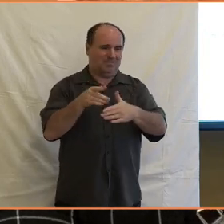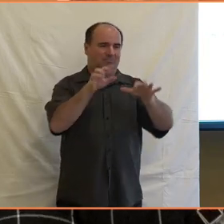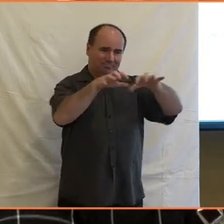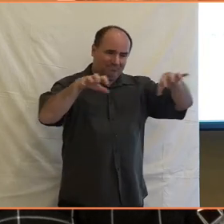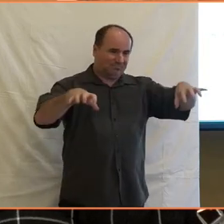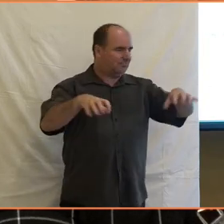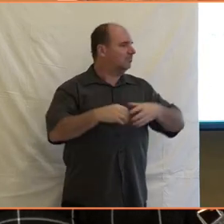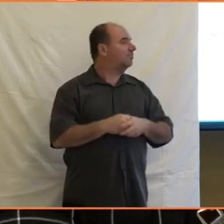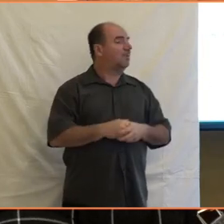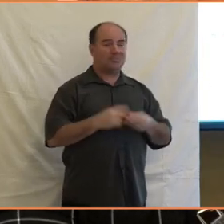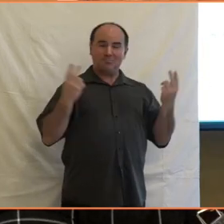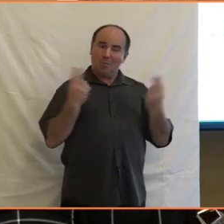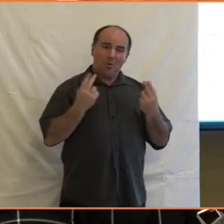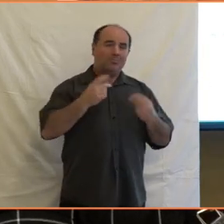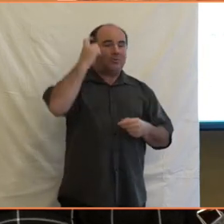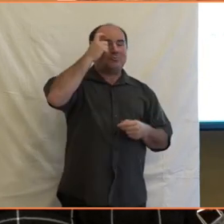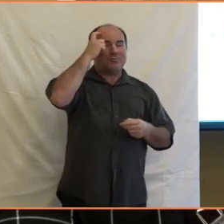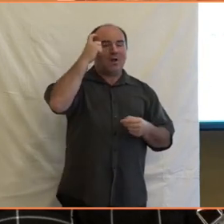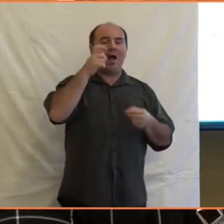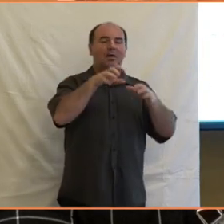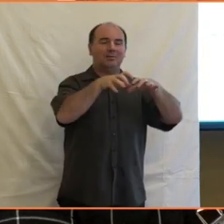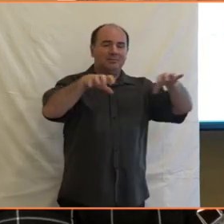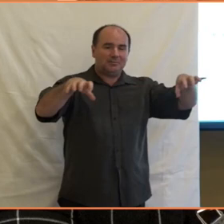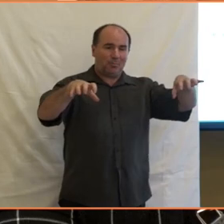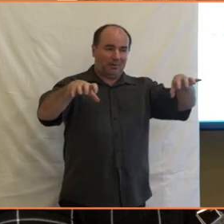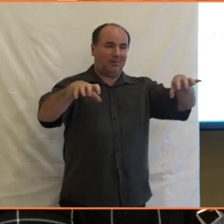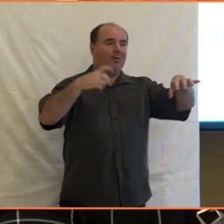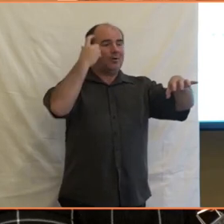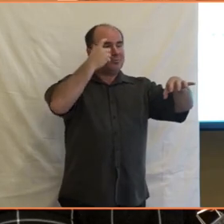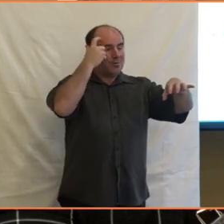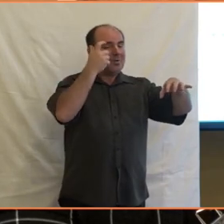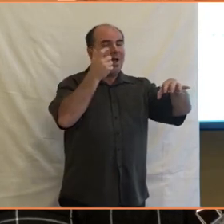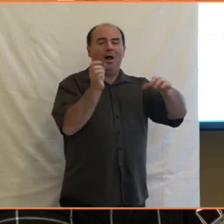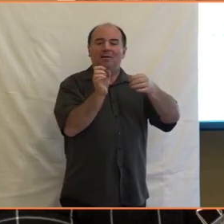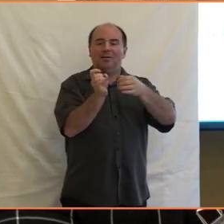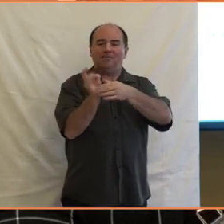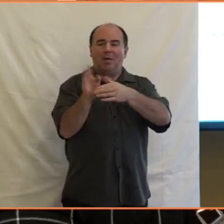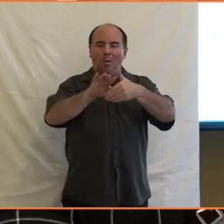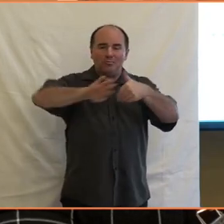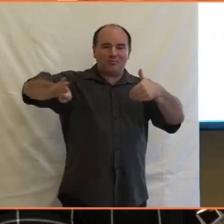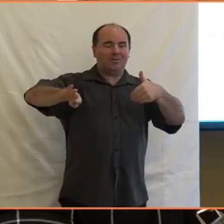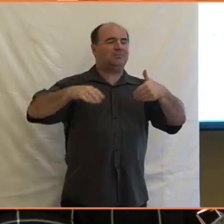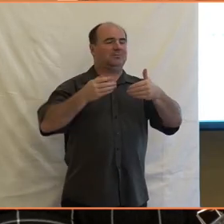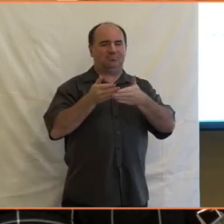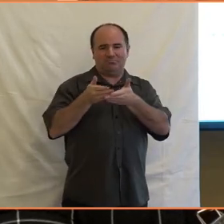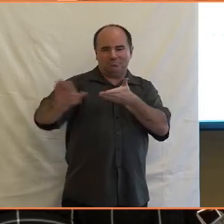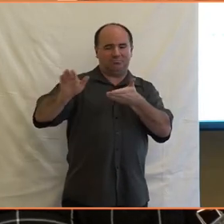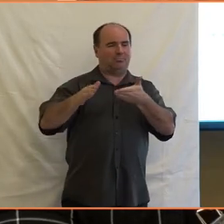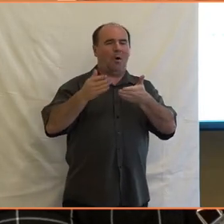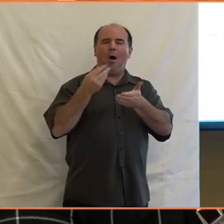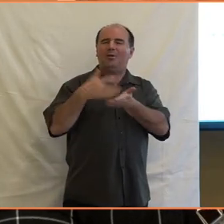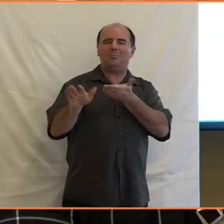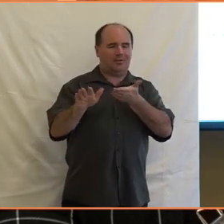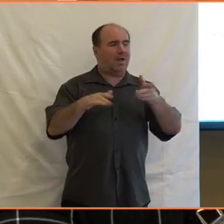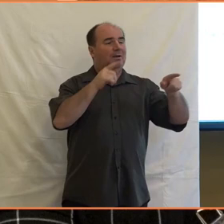u sociálního vyloučení, které je taky jako velice složitým jevem. Když se podíváme na ty dvě základní